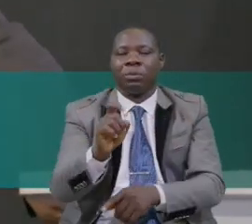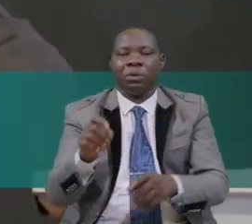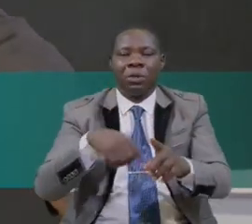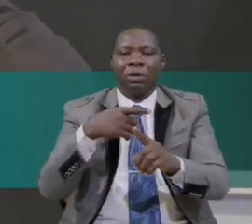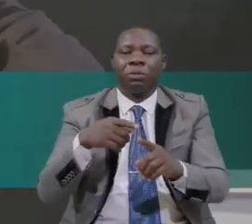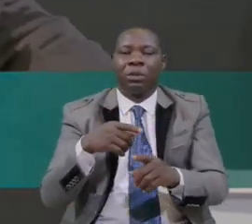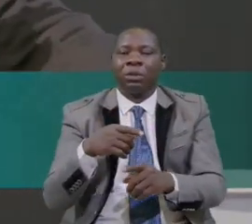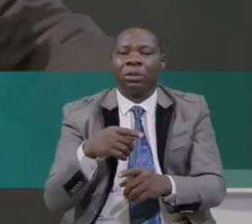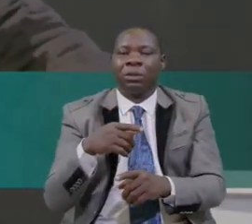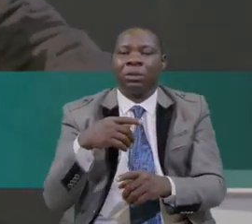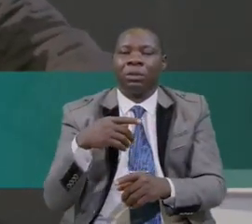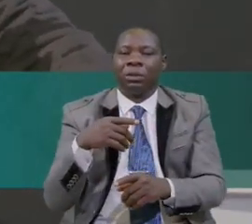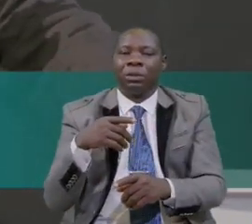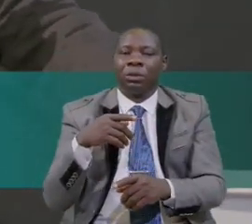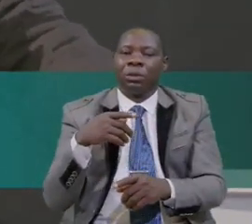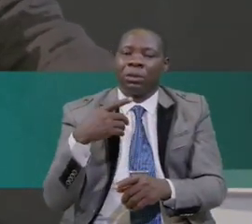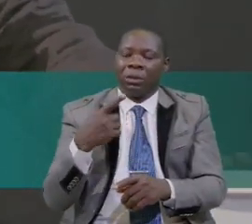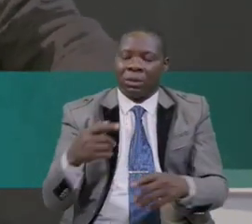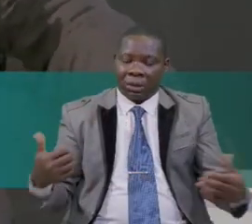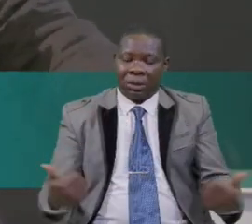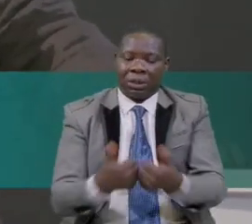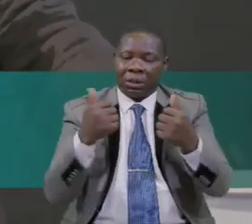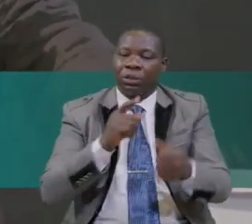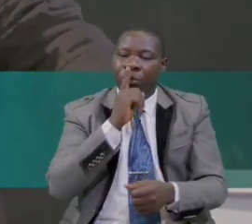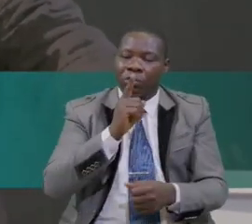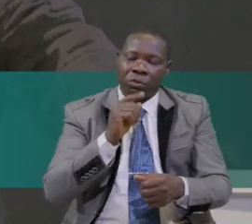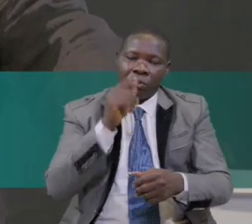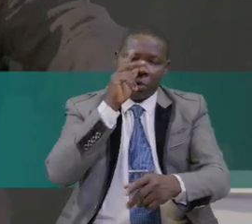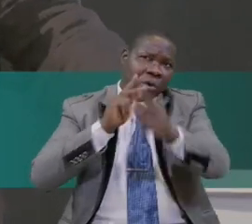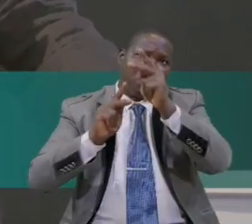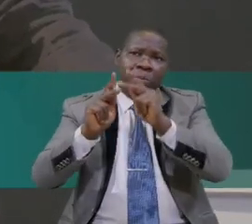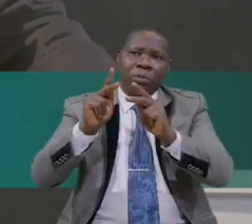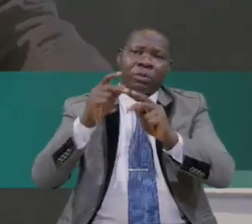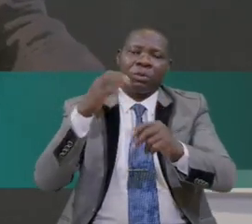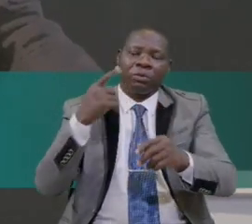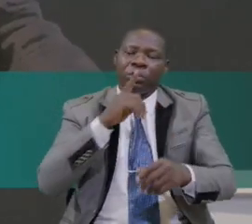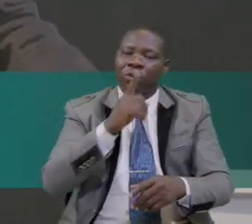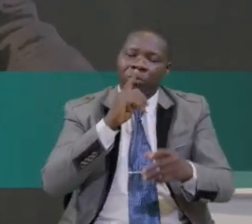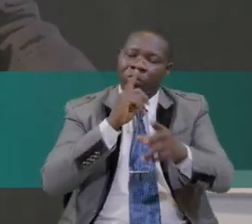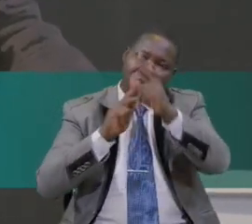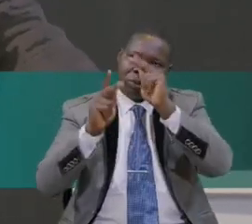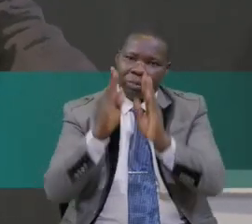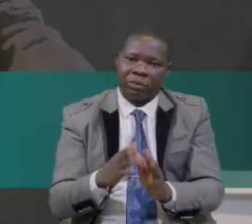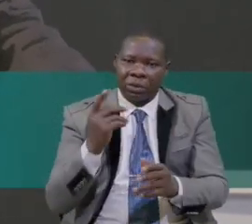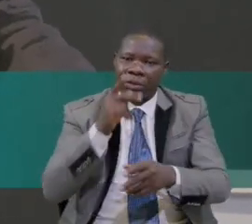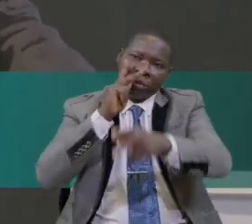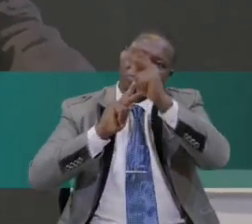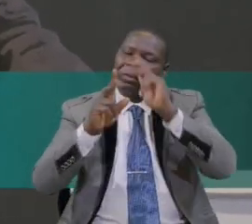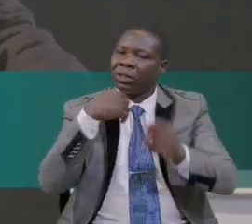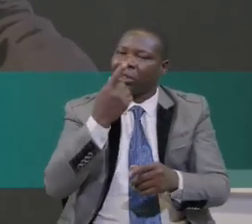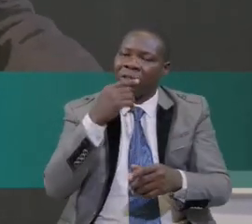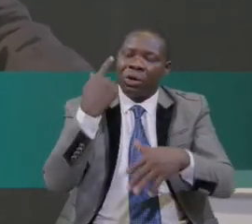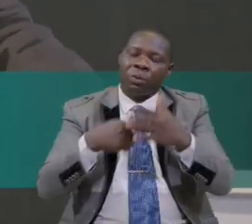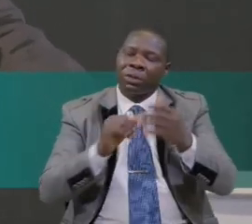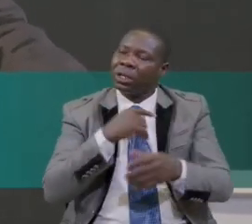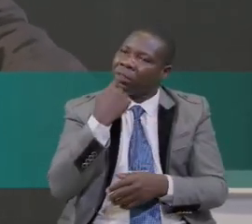Quand tu défies la vraie prophétie d'un vrai prophète, le prophète a dit, ce que j'ai dit de la part du